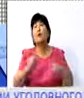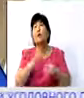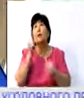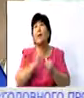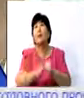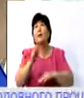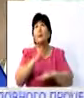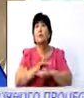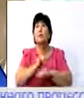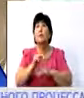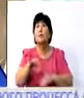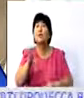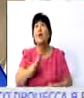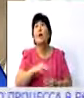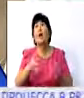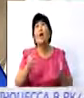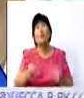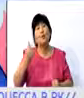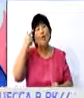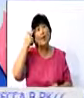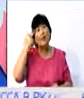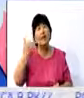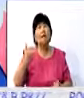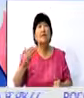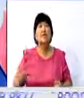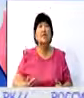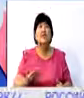каждому предмету учить применять полученные знания в жизни.